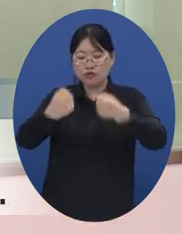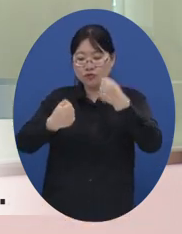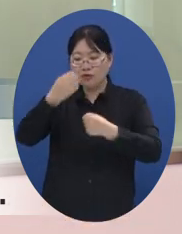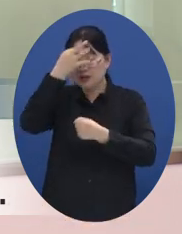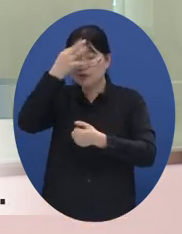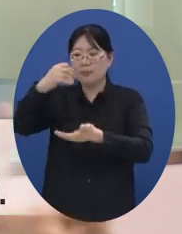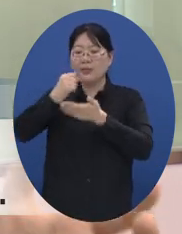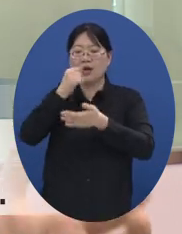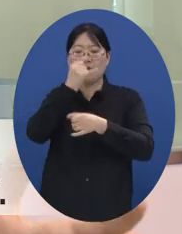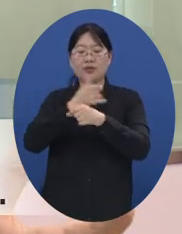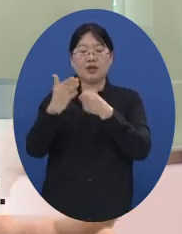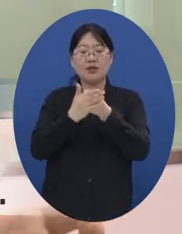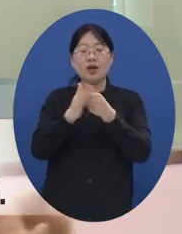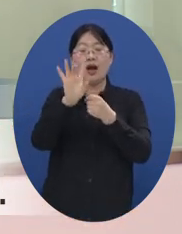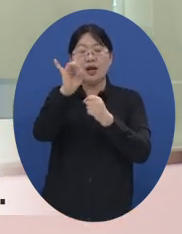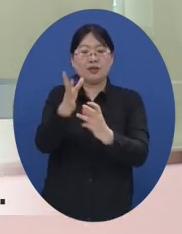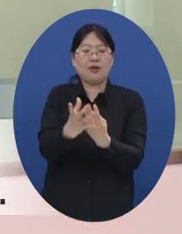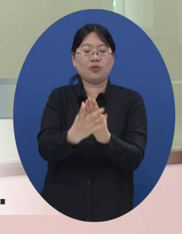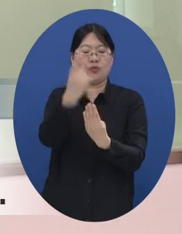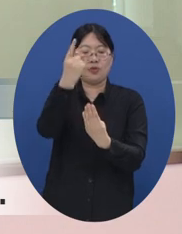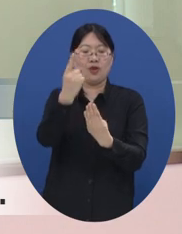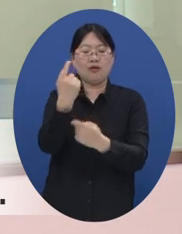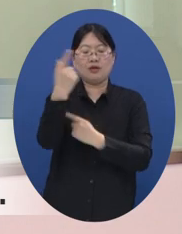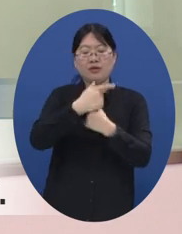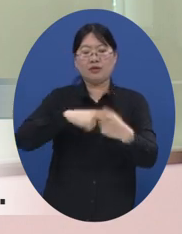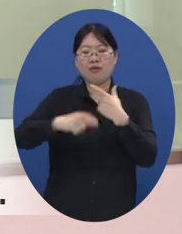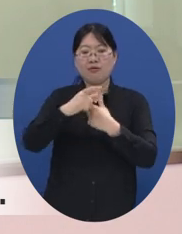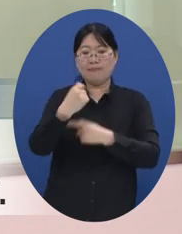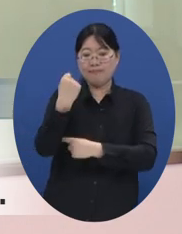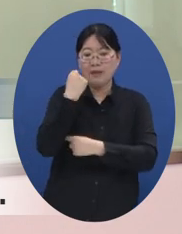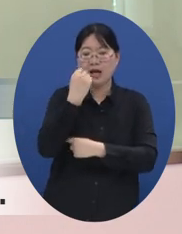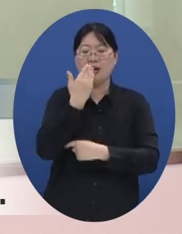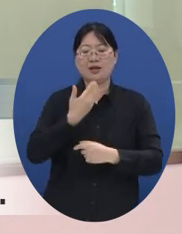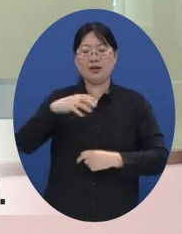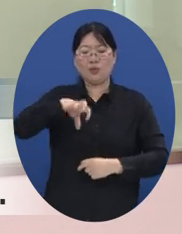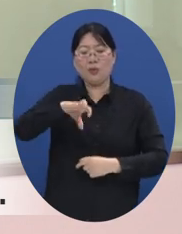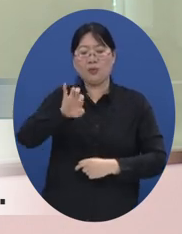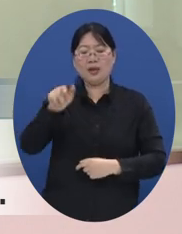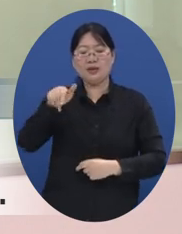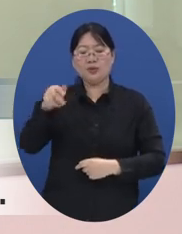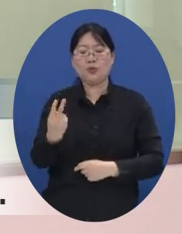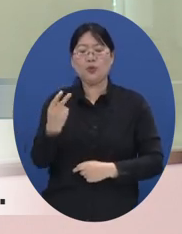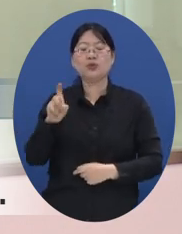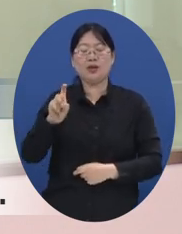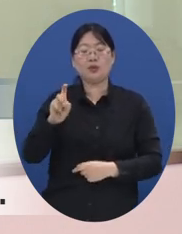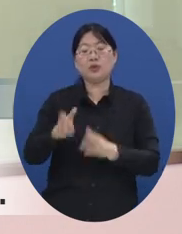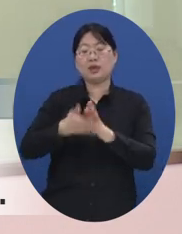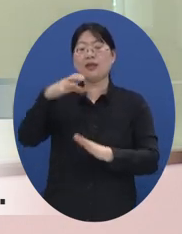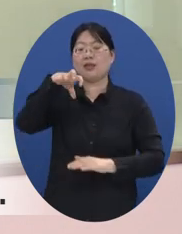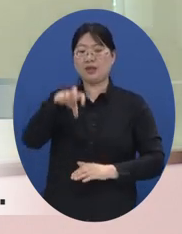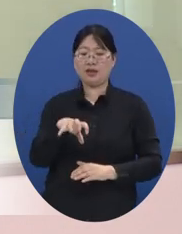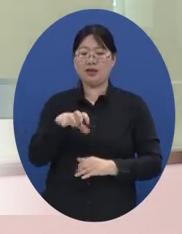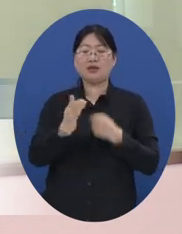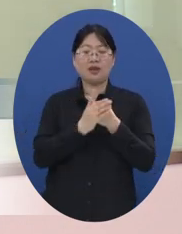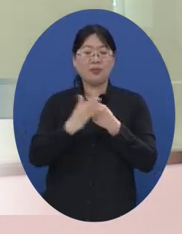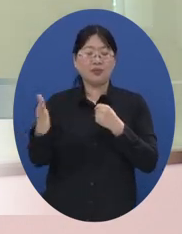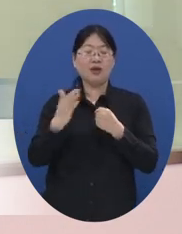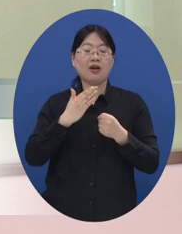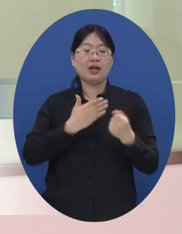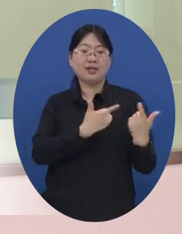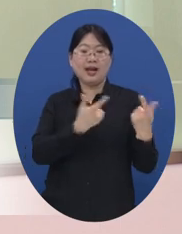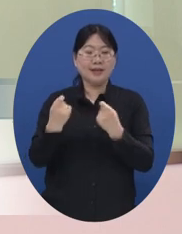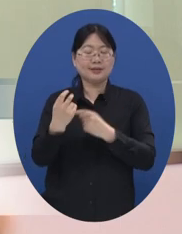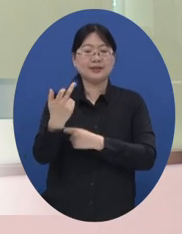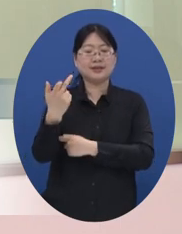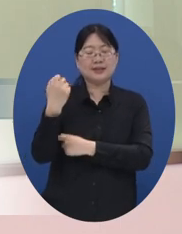갖고 있는데 그것들을 하나로 호흡해서 시너지를 낼수 있는 곳이 판교 제로시티입니다. 더 같이